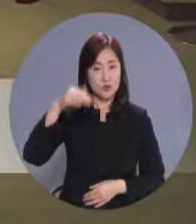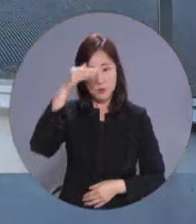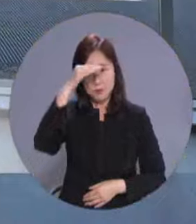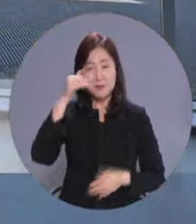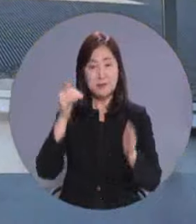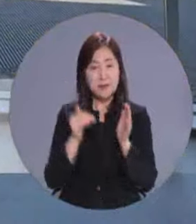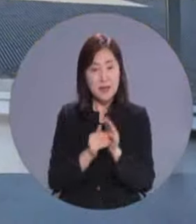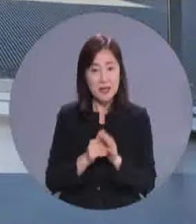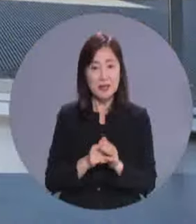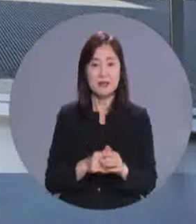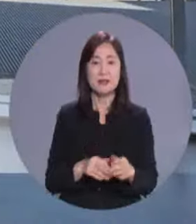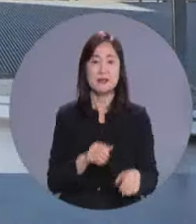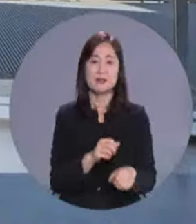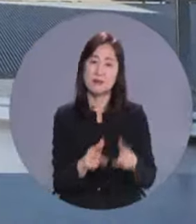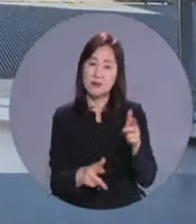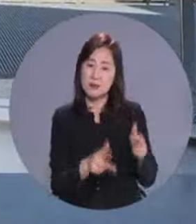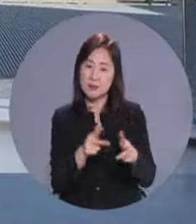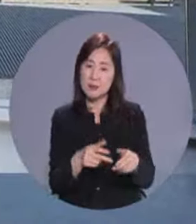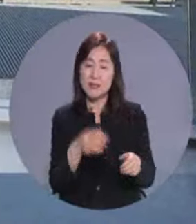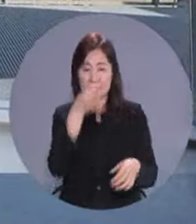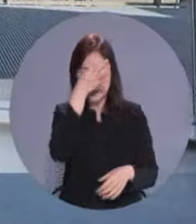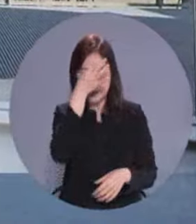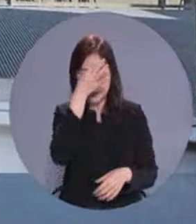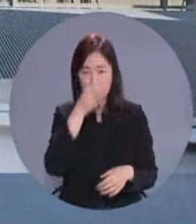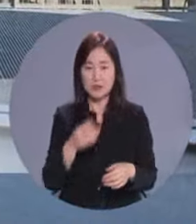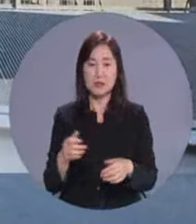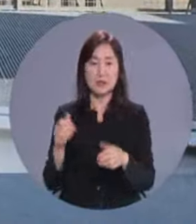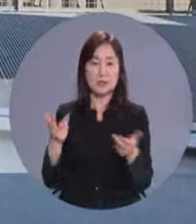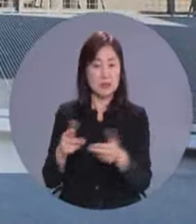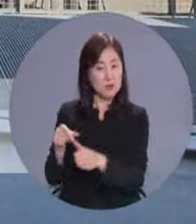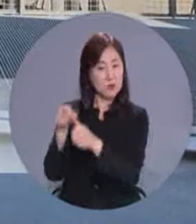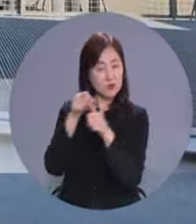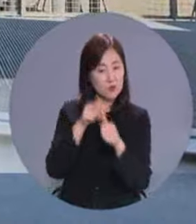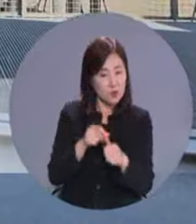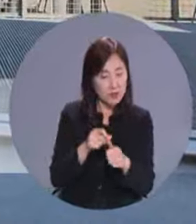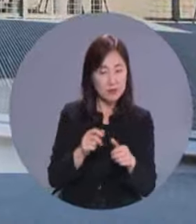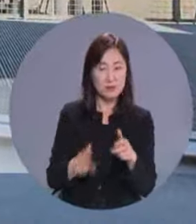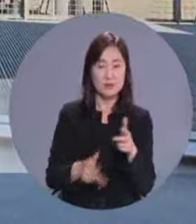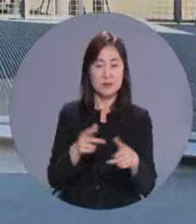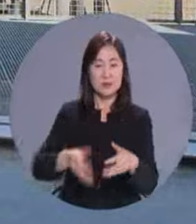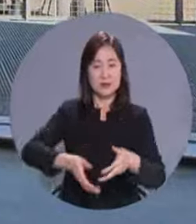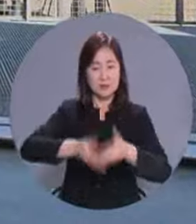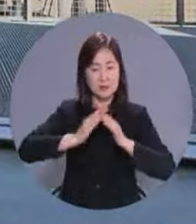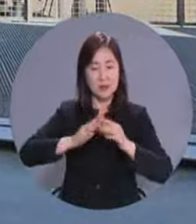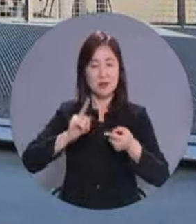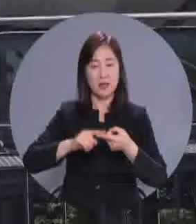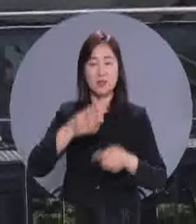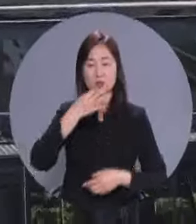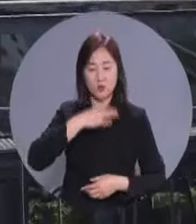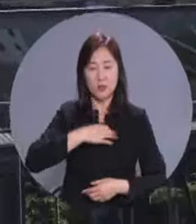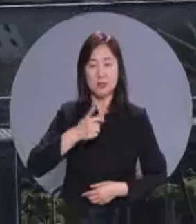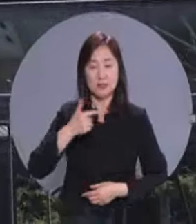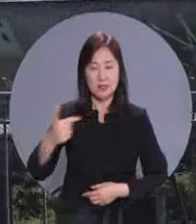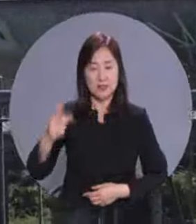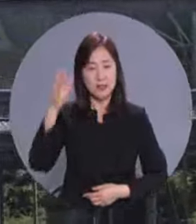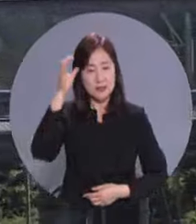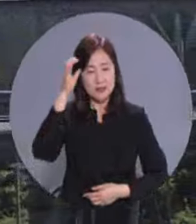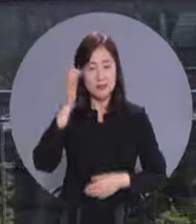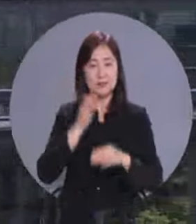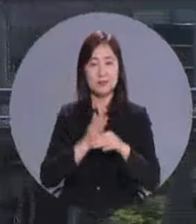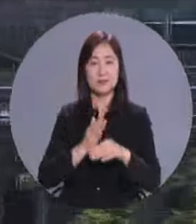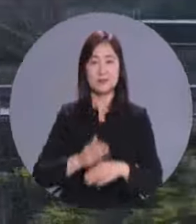집적화된 우주 산업의 민간 협력과 인력 수급 등 우주 산업 클러스터 조성에 큰 도움이 될 것으로 기대하고